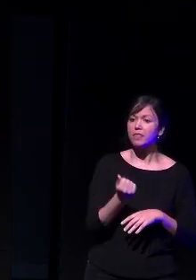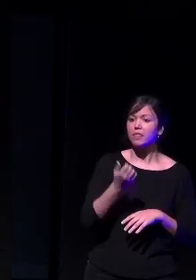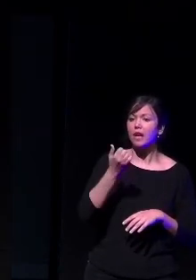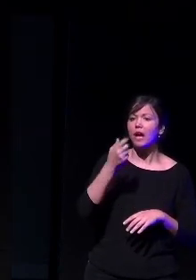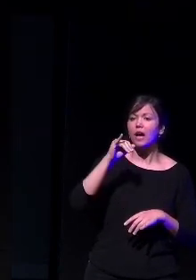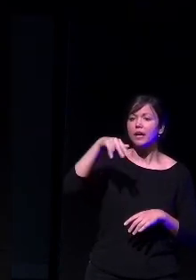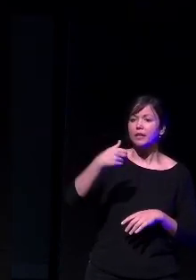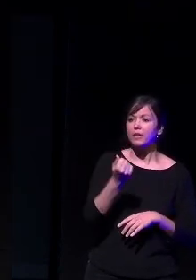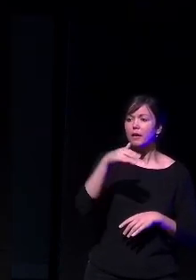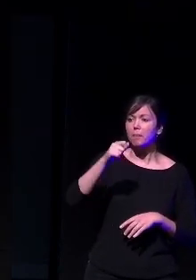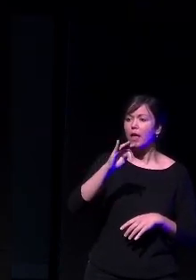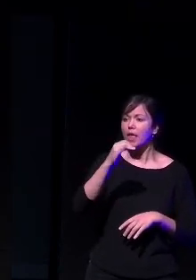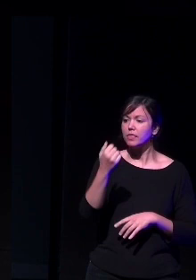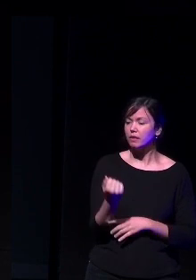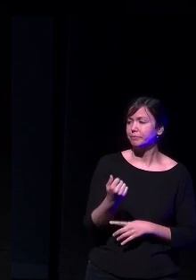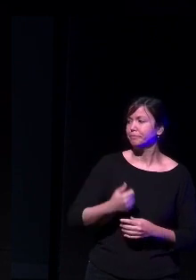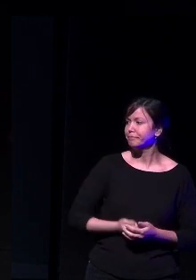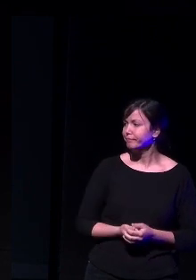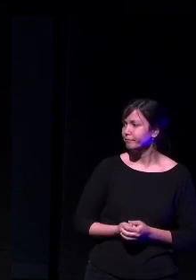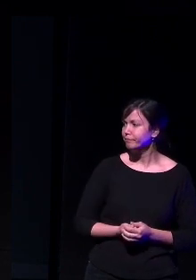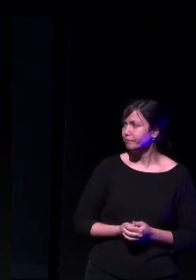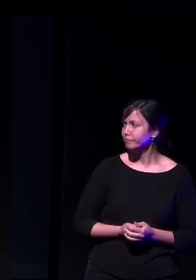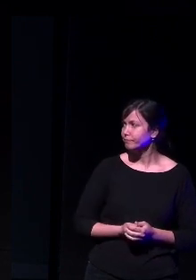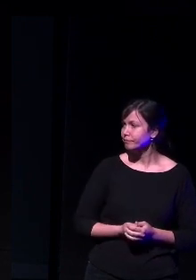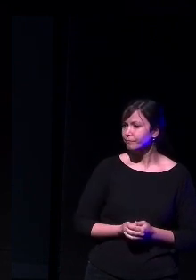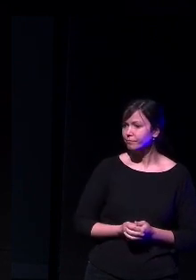Anna Mata. Ja poden pujar, com vulgueu.